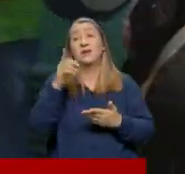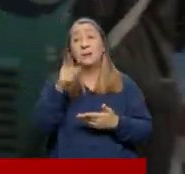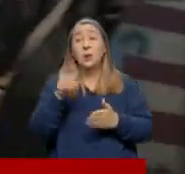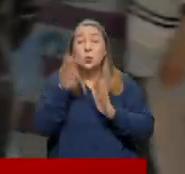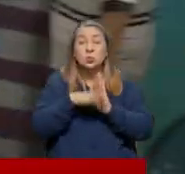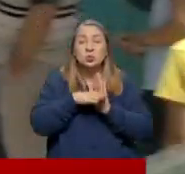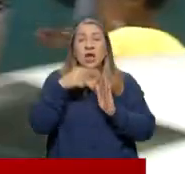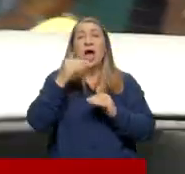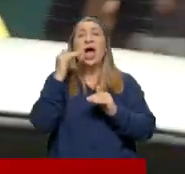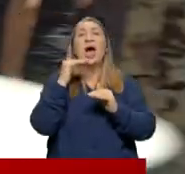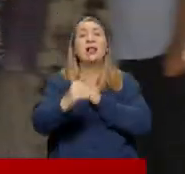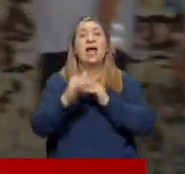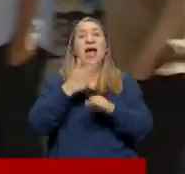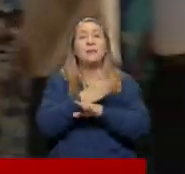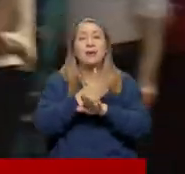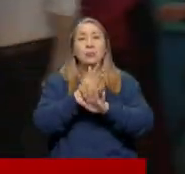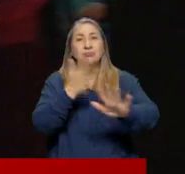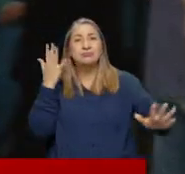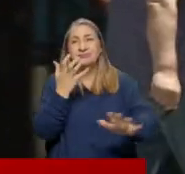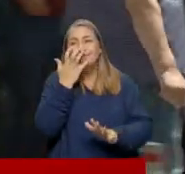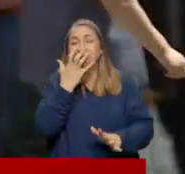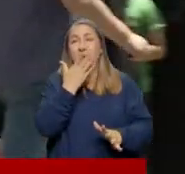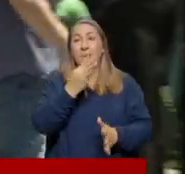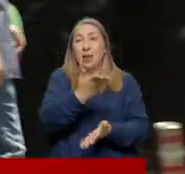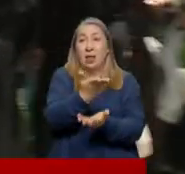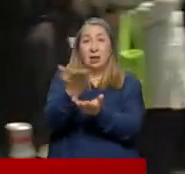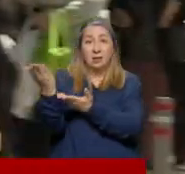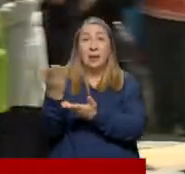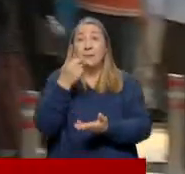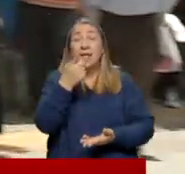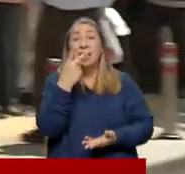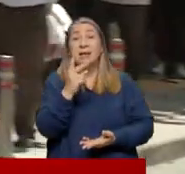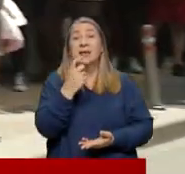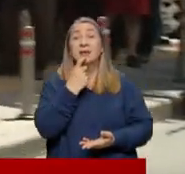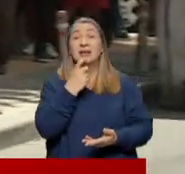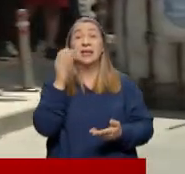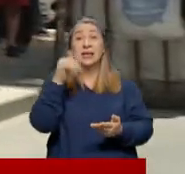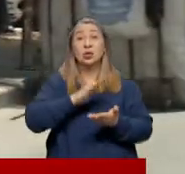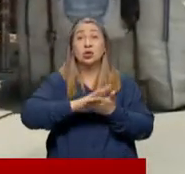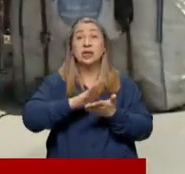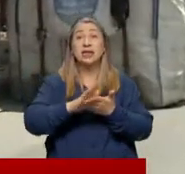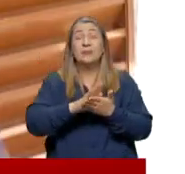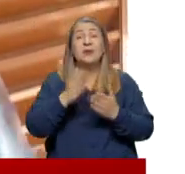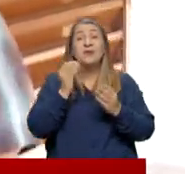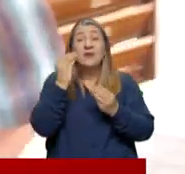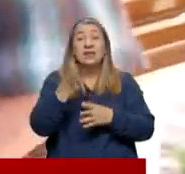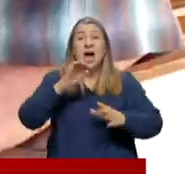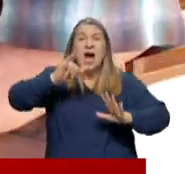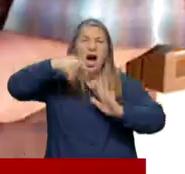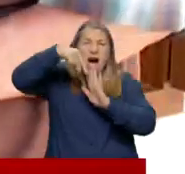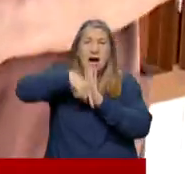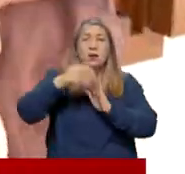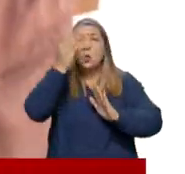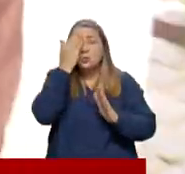eden ucuz diye Halk Ekmek büfesi nde sıra bekleyen emekliler Bir de mm yılında getirilen düzenlemenin yarattığı derin